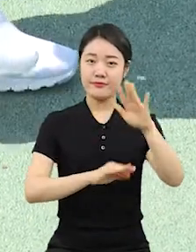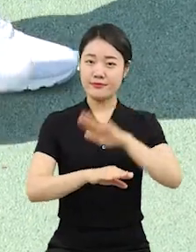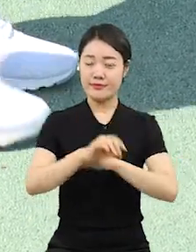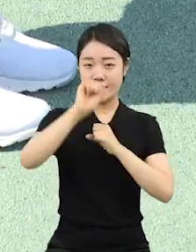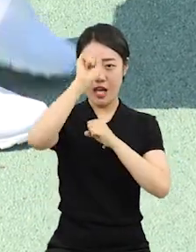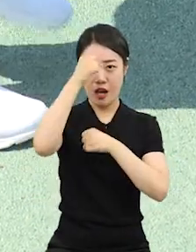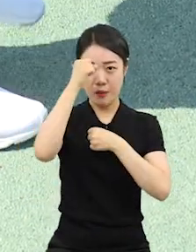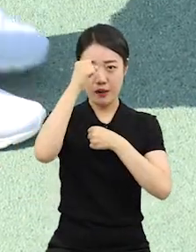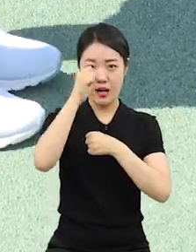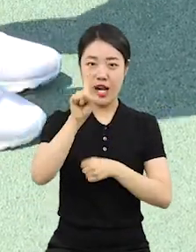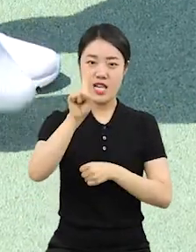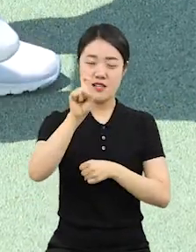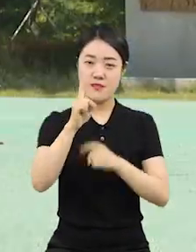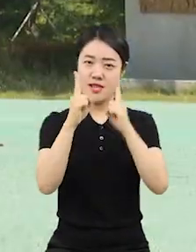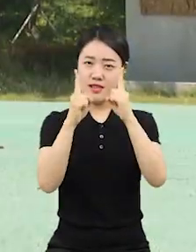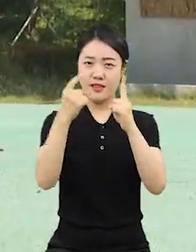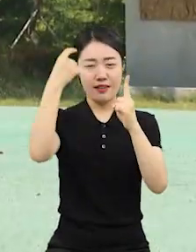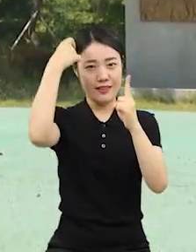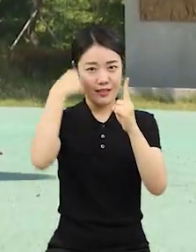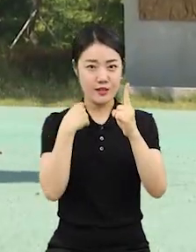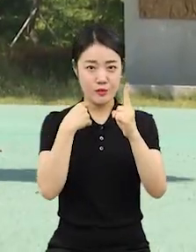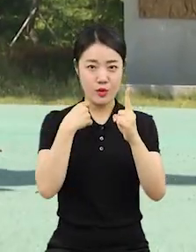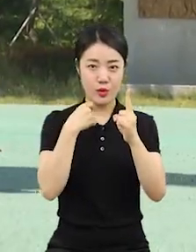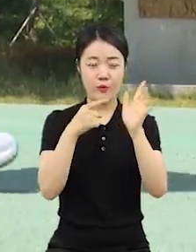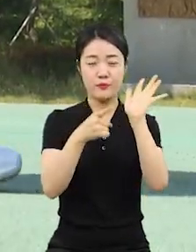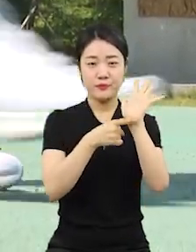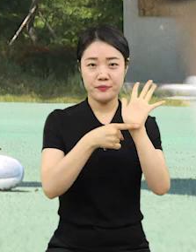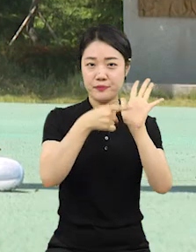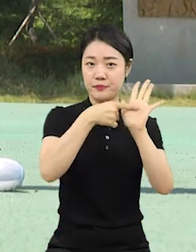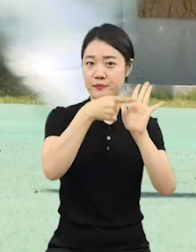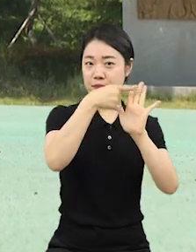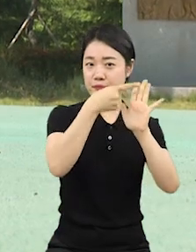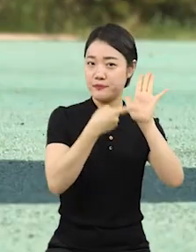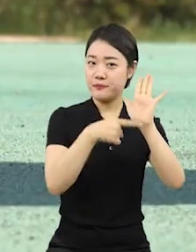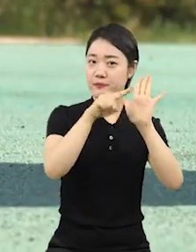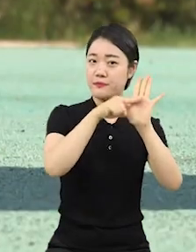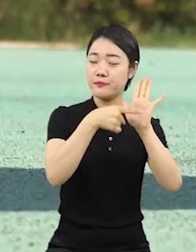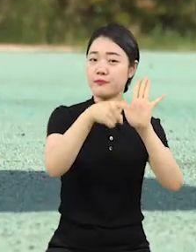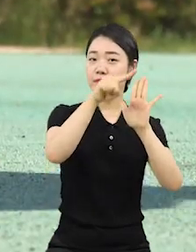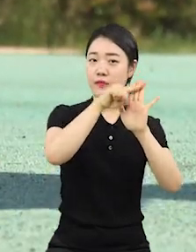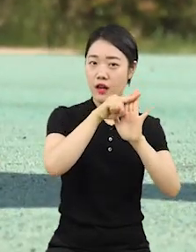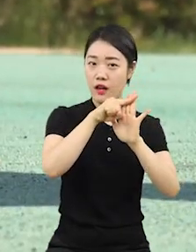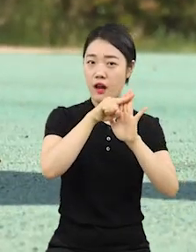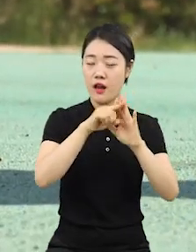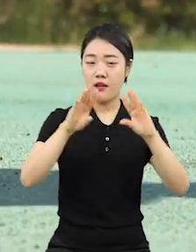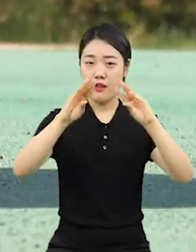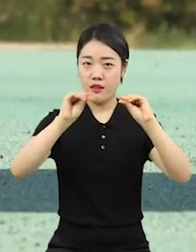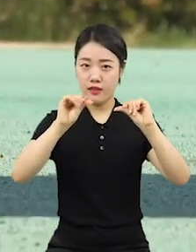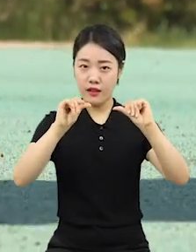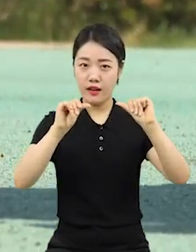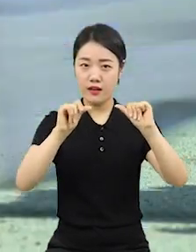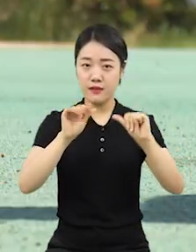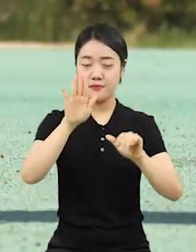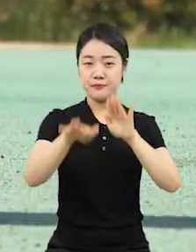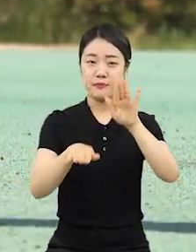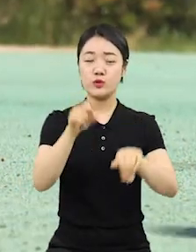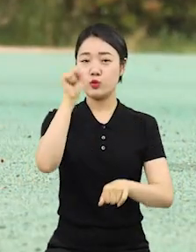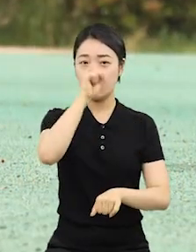양발은 11자로 평행하게 뒤꿈치, 발바닥, 발가락 순으로 땅을 디디는 것이